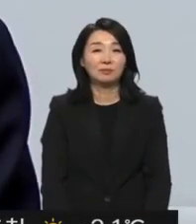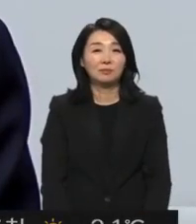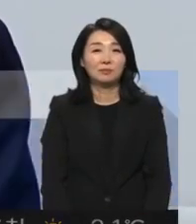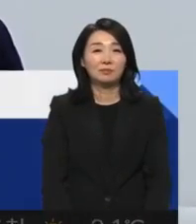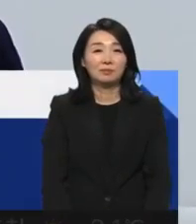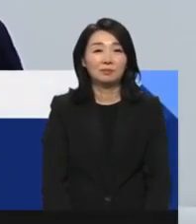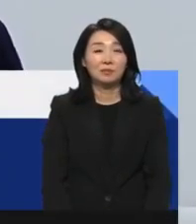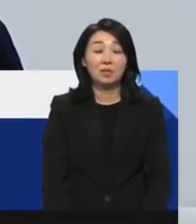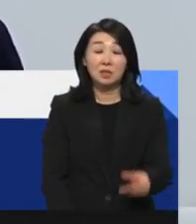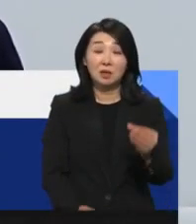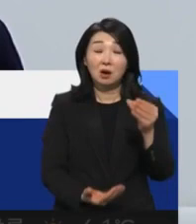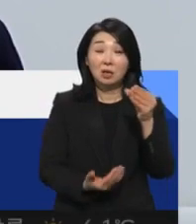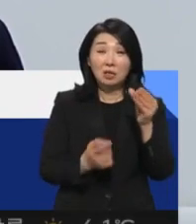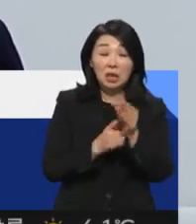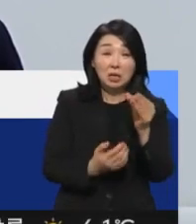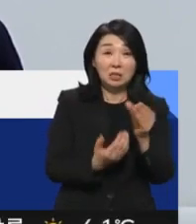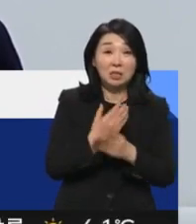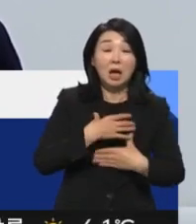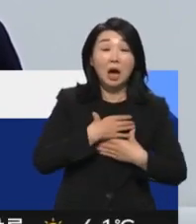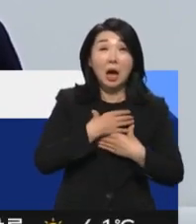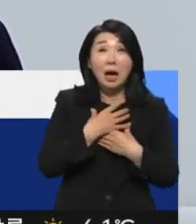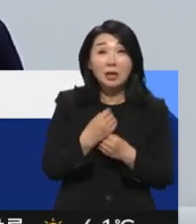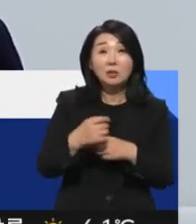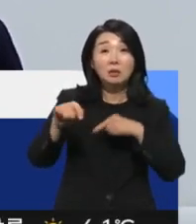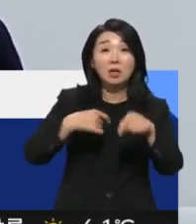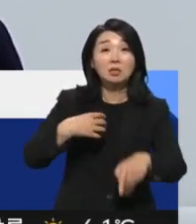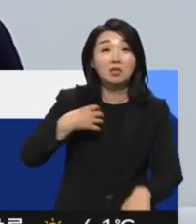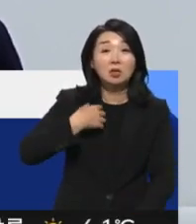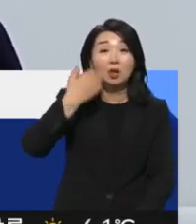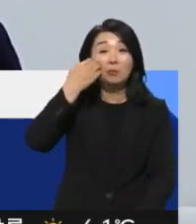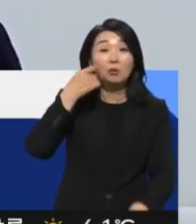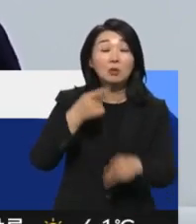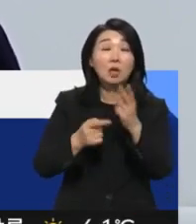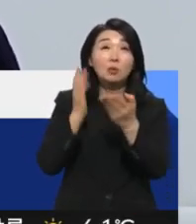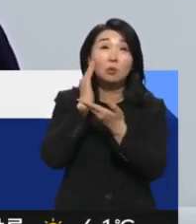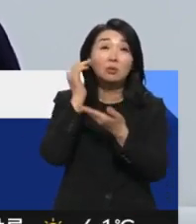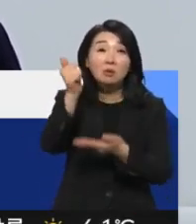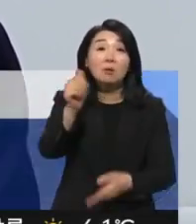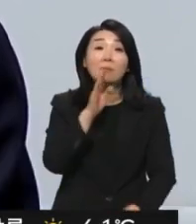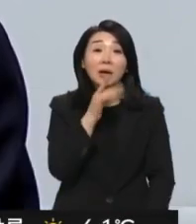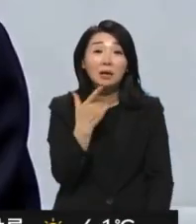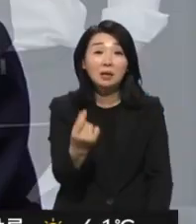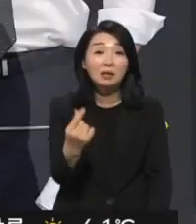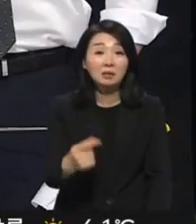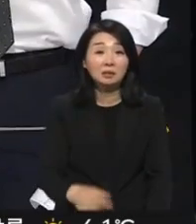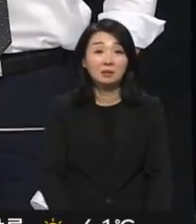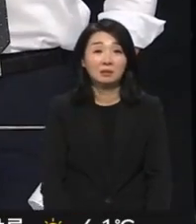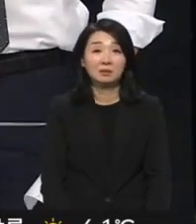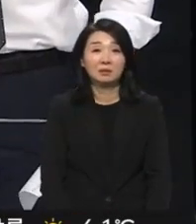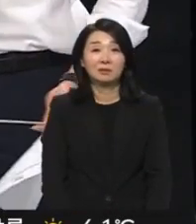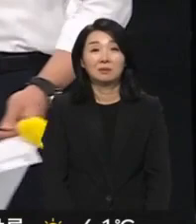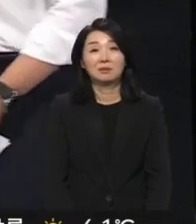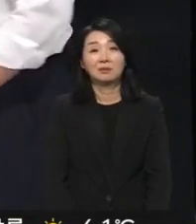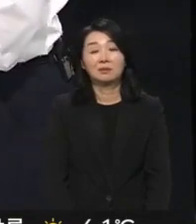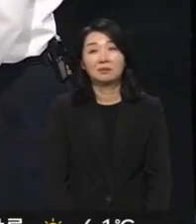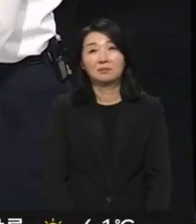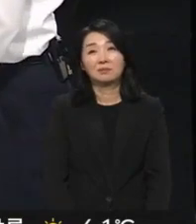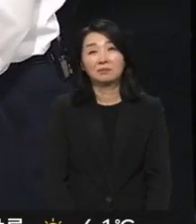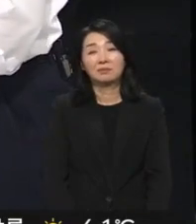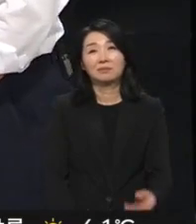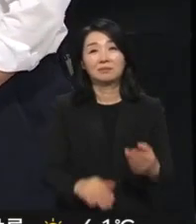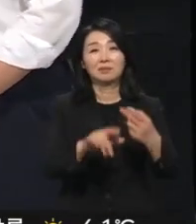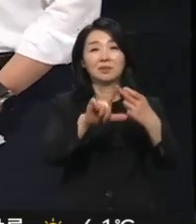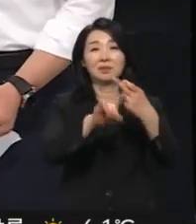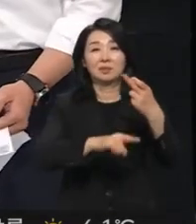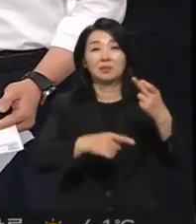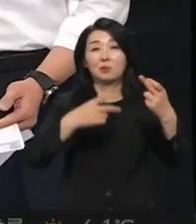재난의 컨트롤타워, 안전의 컨트롤타워는 대통령이 맞습니다. 네, 지난달 7일